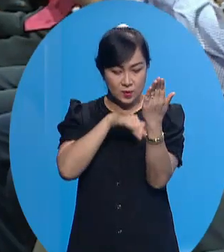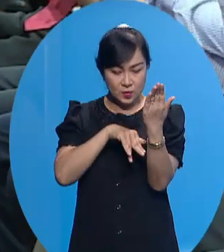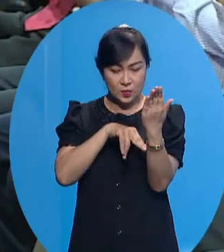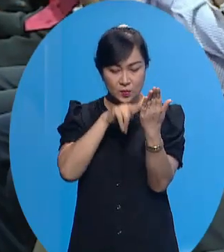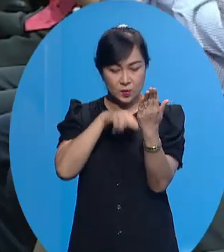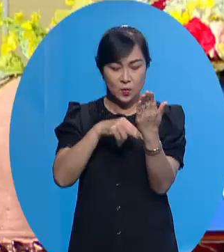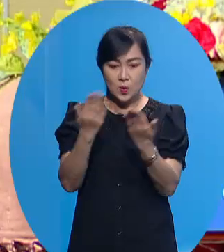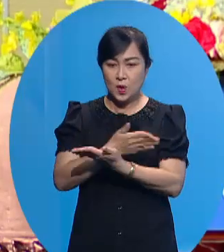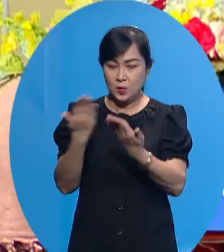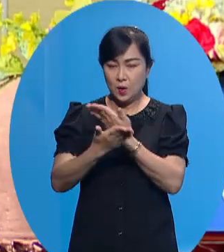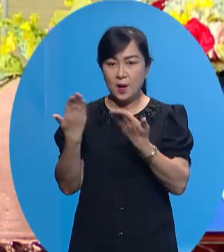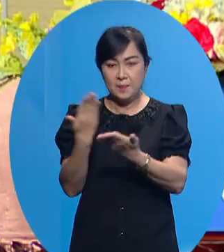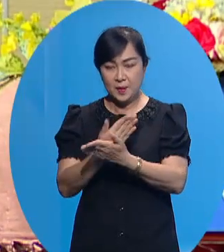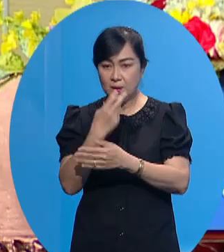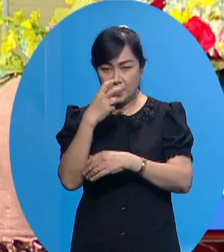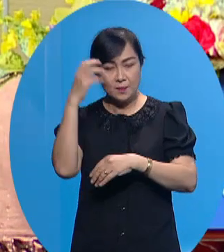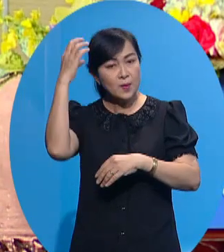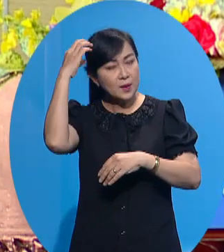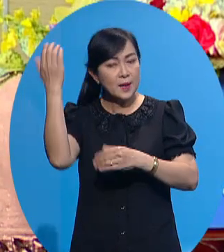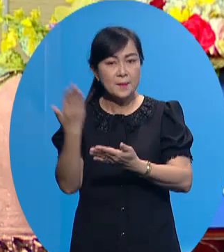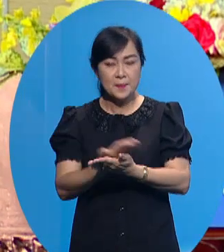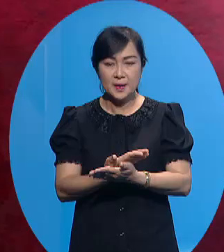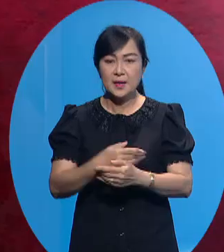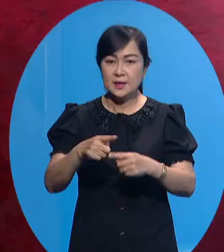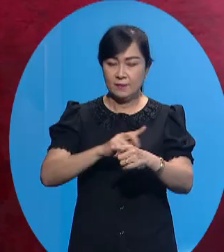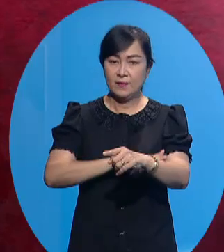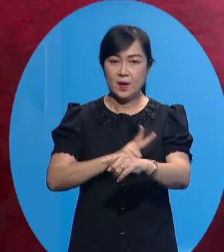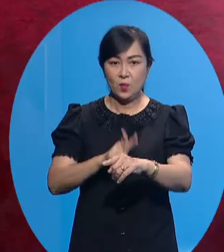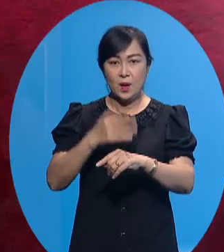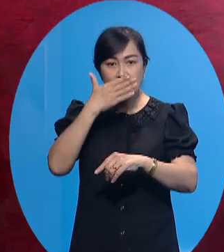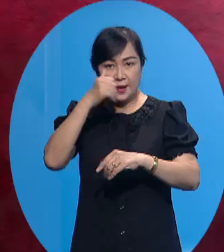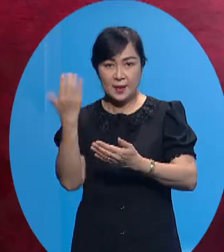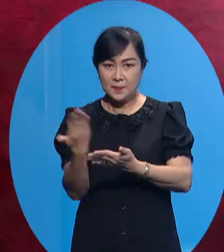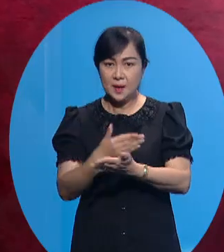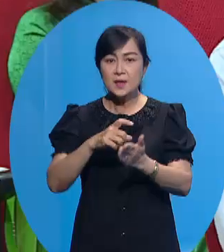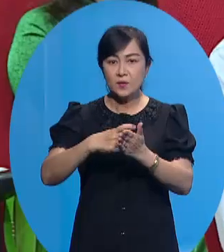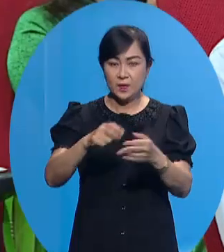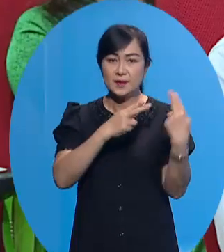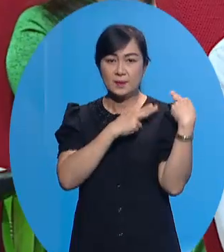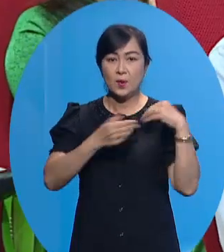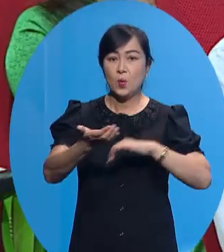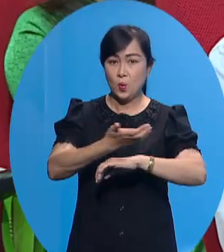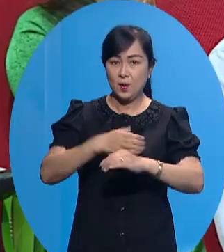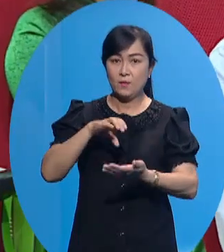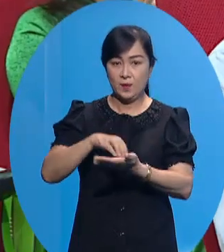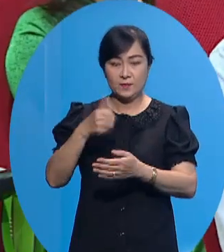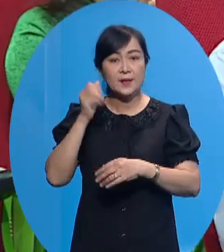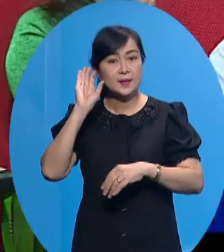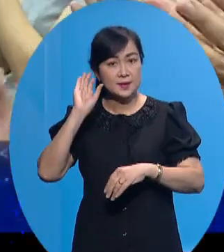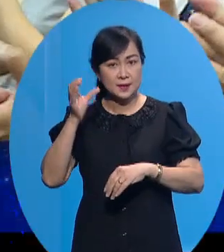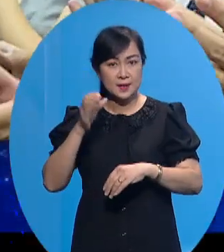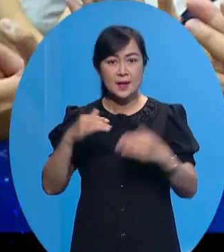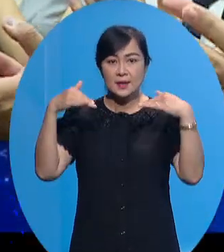mới sáng tạo để tìm ra tri thức, công nghệ mới, những giá trị văn hóa đặc sắc mới, giải quyết các nhiệm vụ quốc gia, khu vực và thế